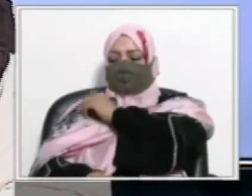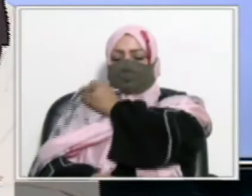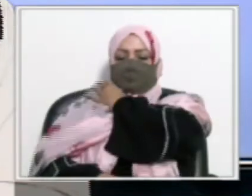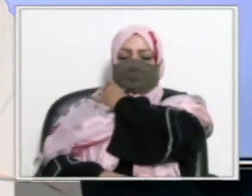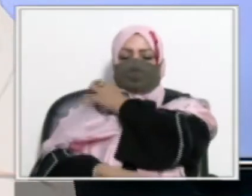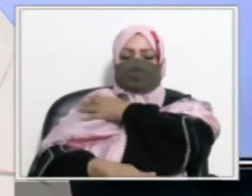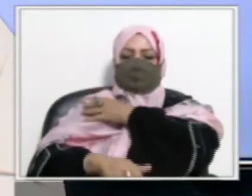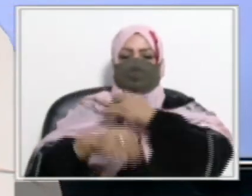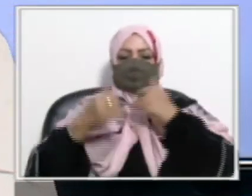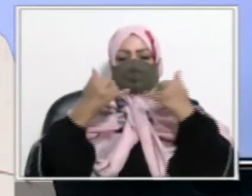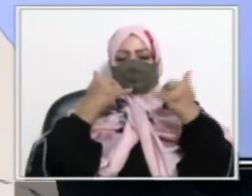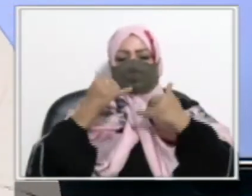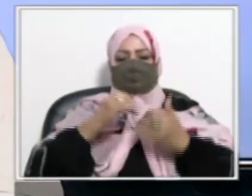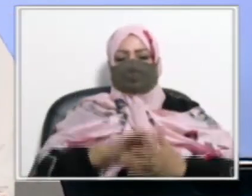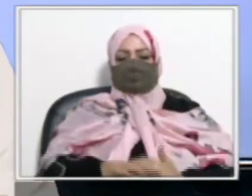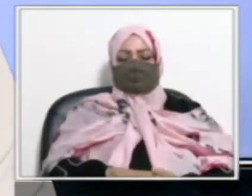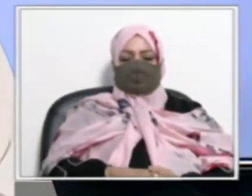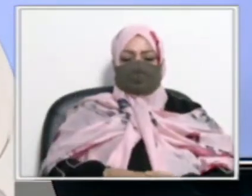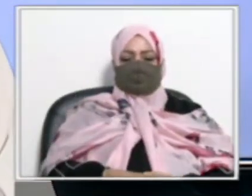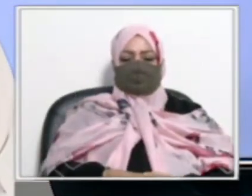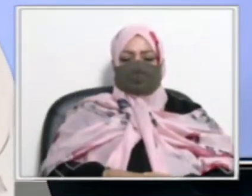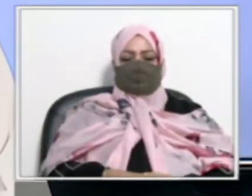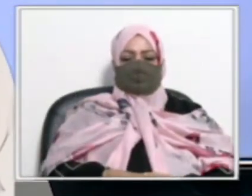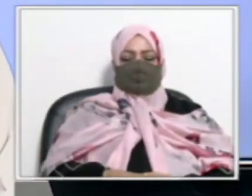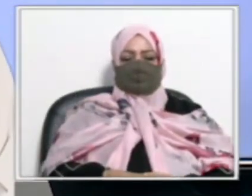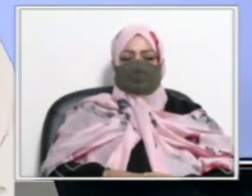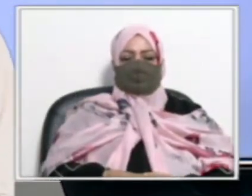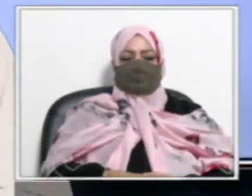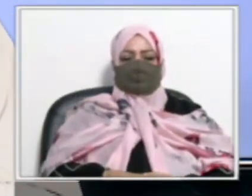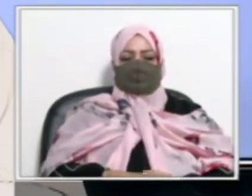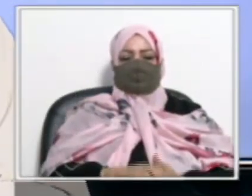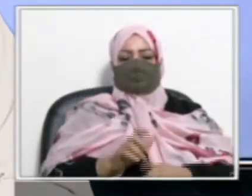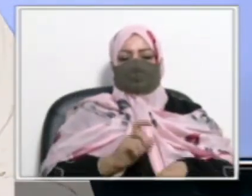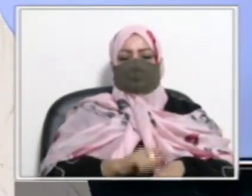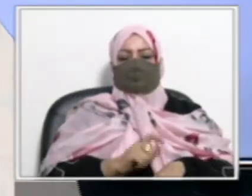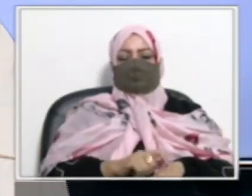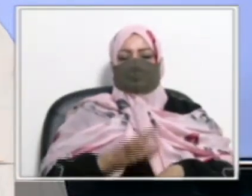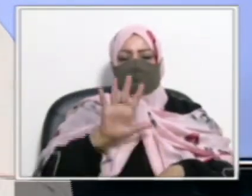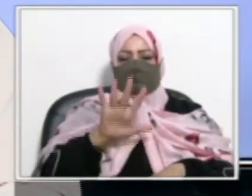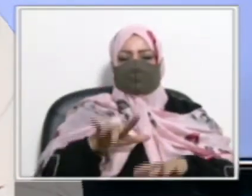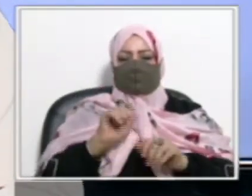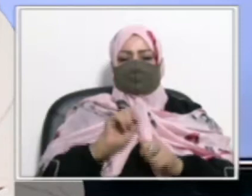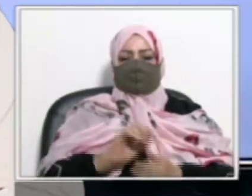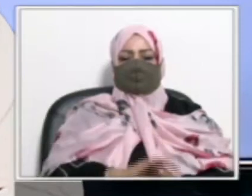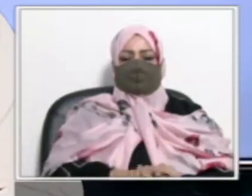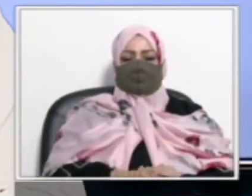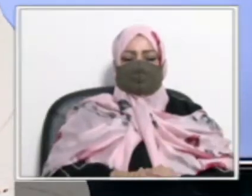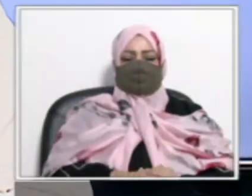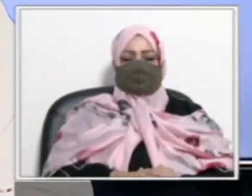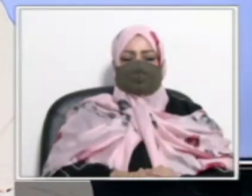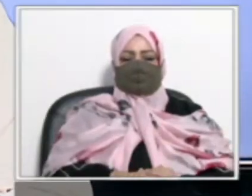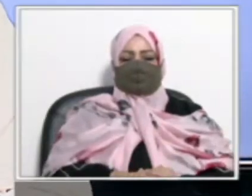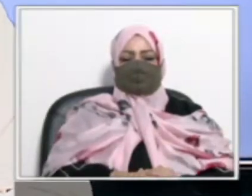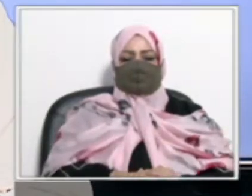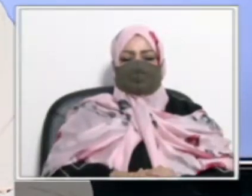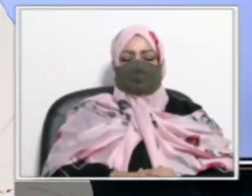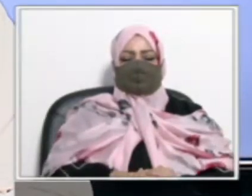على كل حال الأخ المهدي من الجنوب يسأل عن ما معنى قول النبي صلى الله عليه